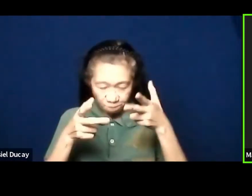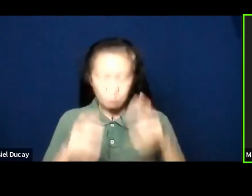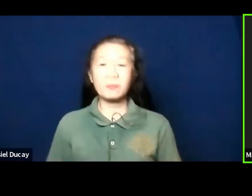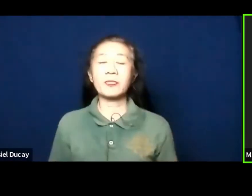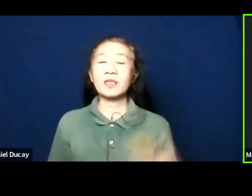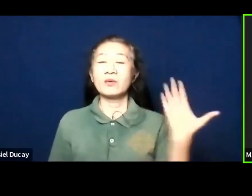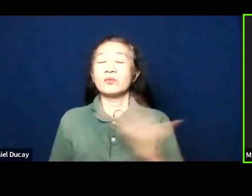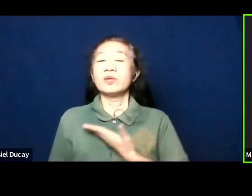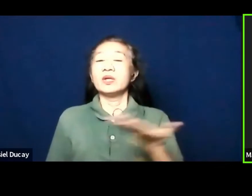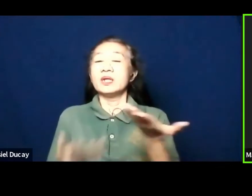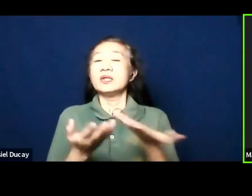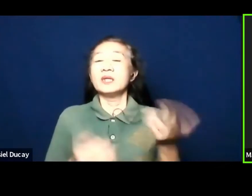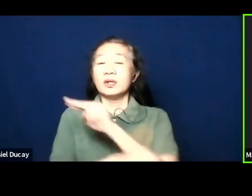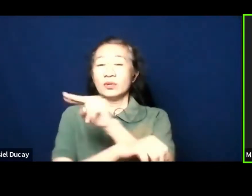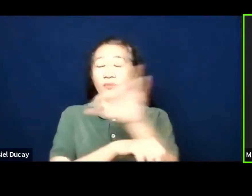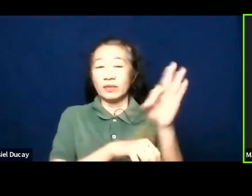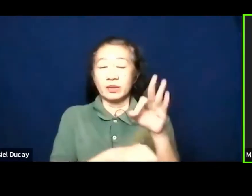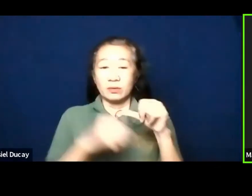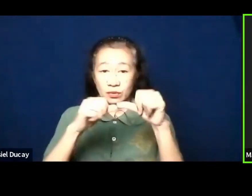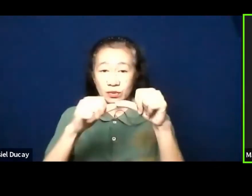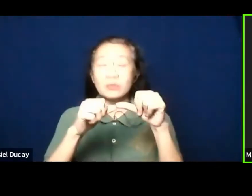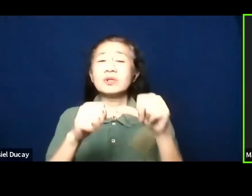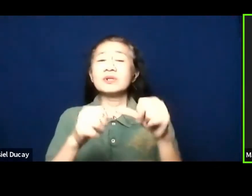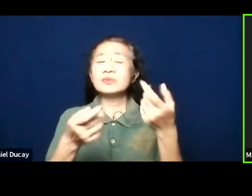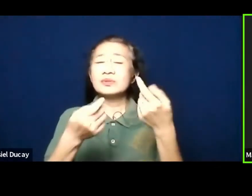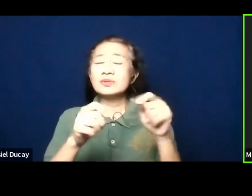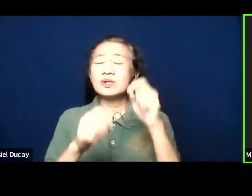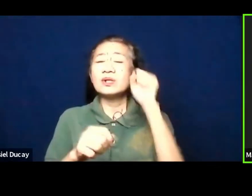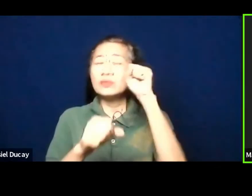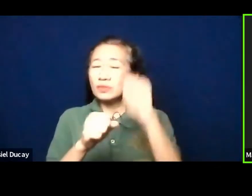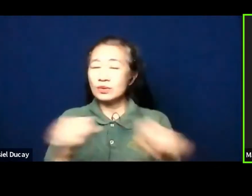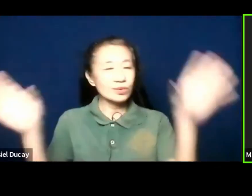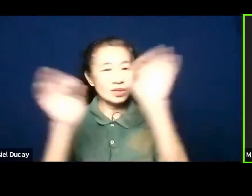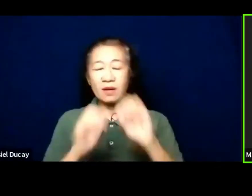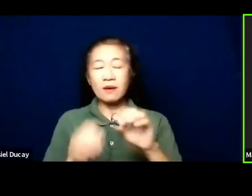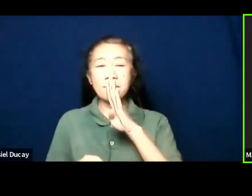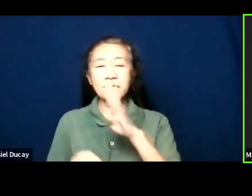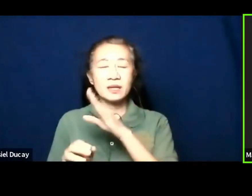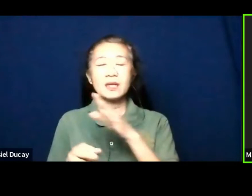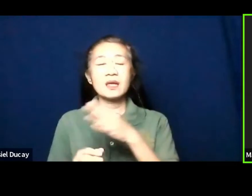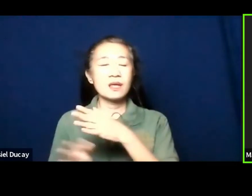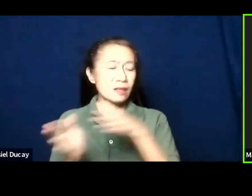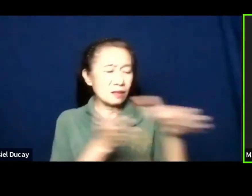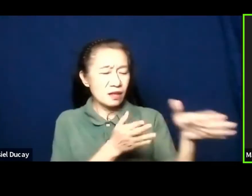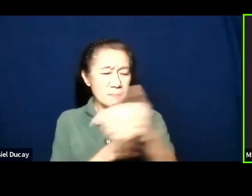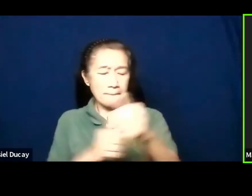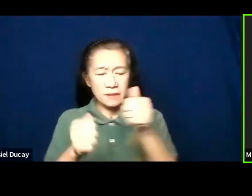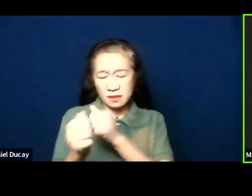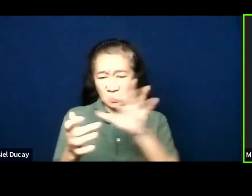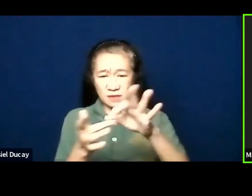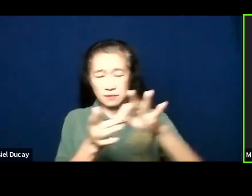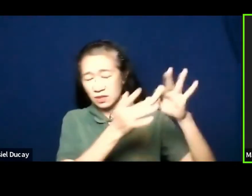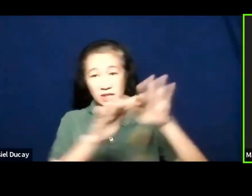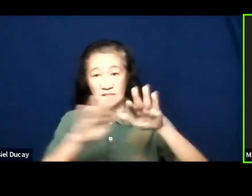sa Northfield, we continue to strive so that no one would be left behind,